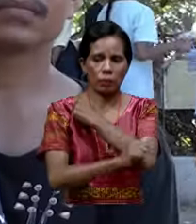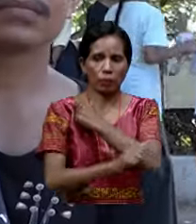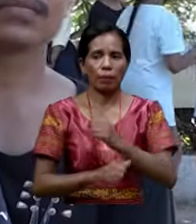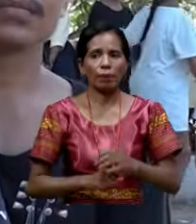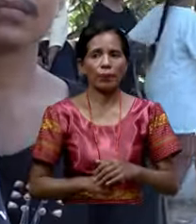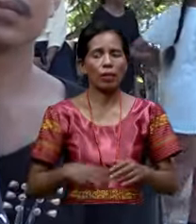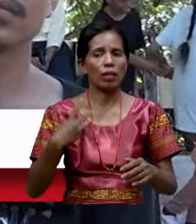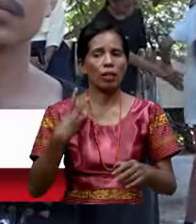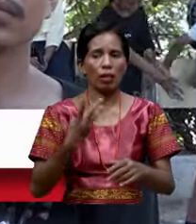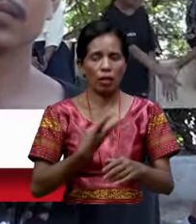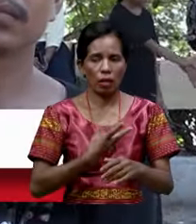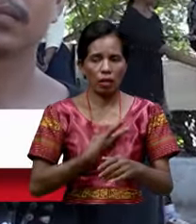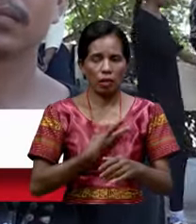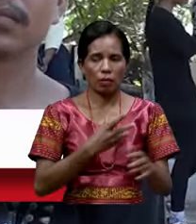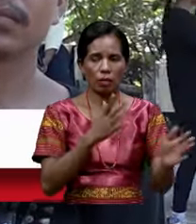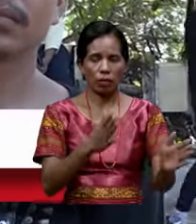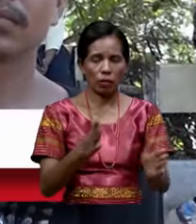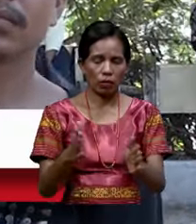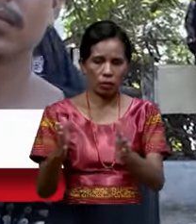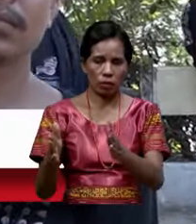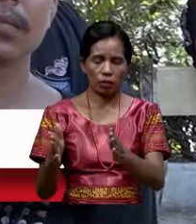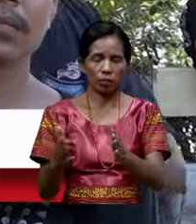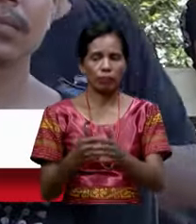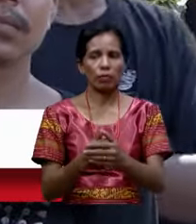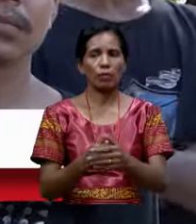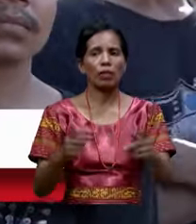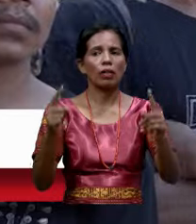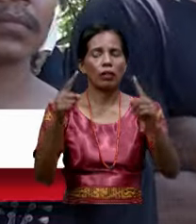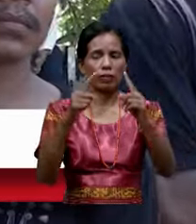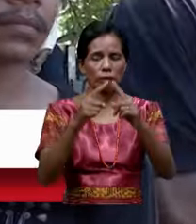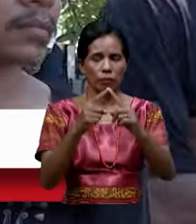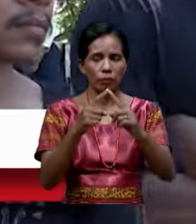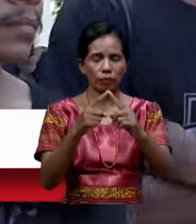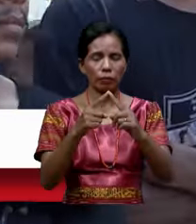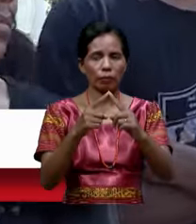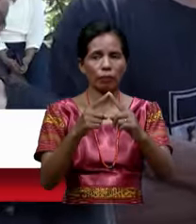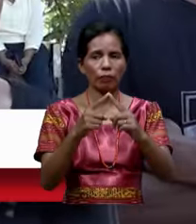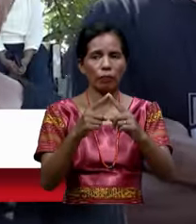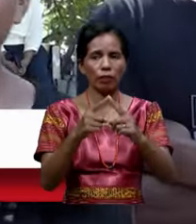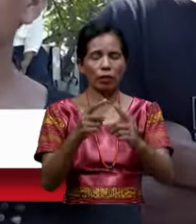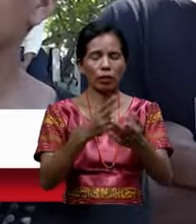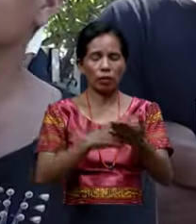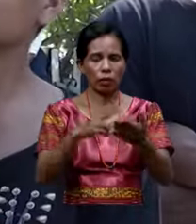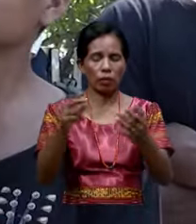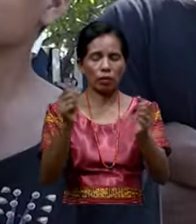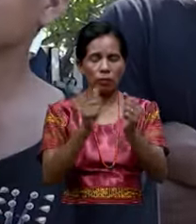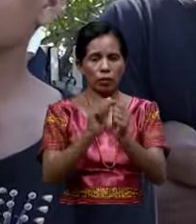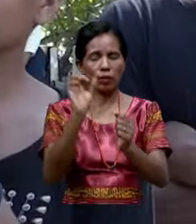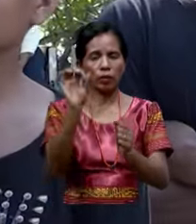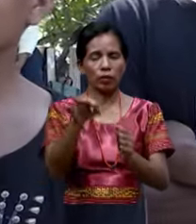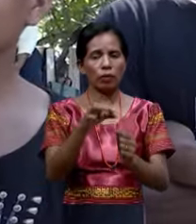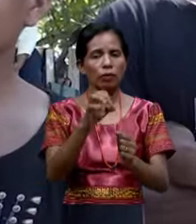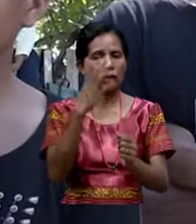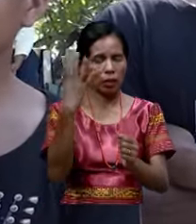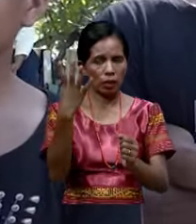ami loke prosesi via sakra idane, to ofing iha dies iha estasaun san rusing hat ninya